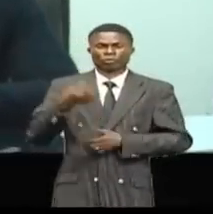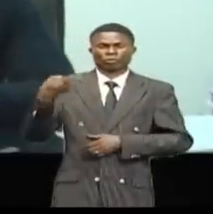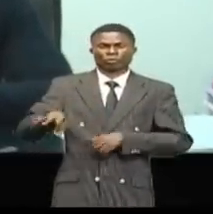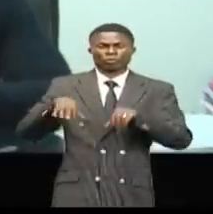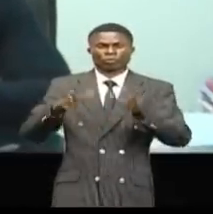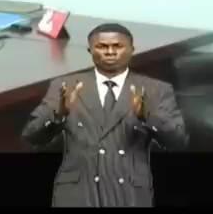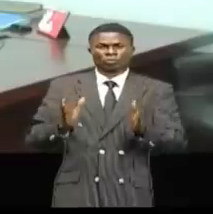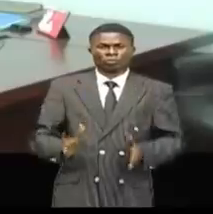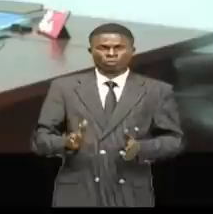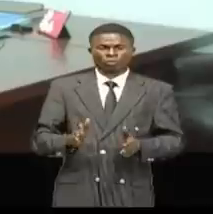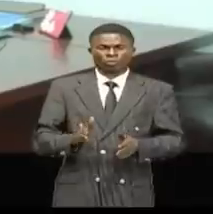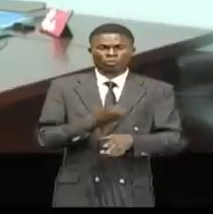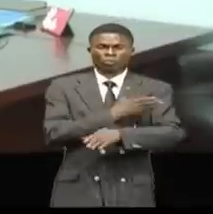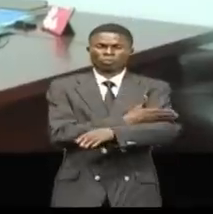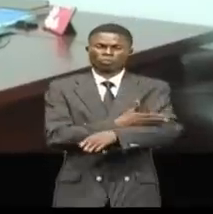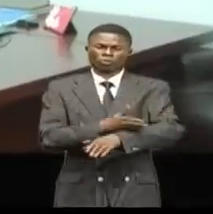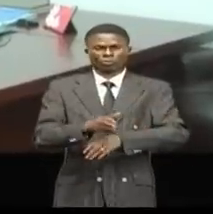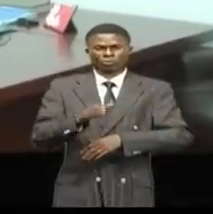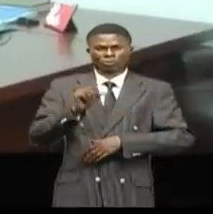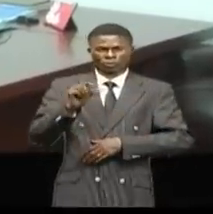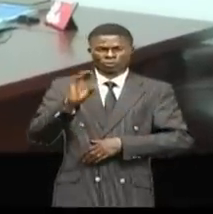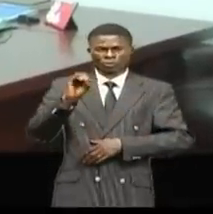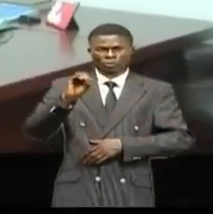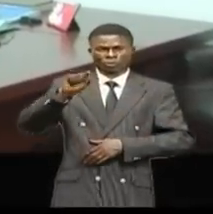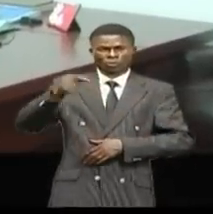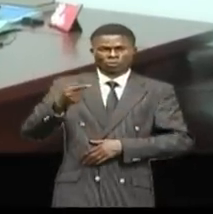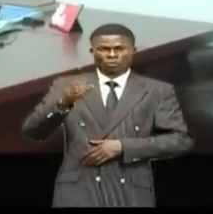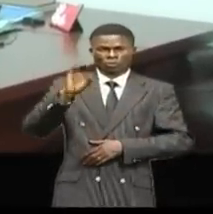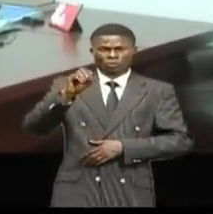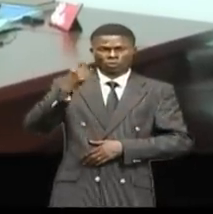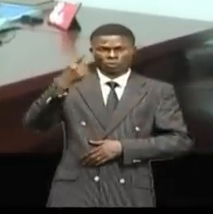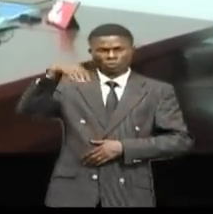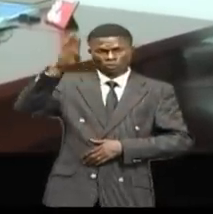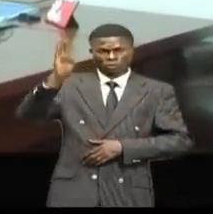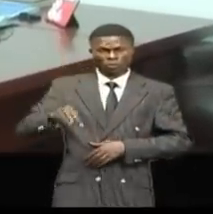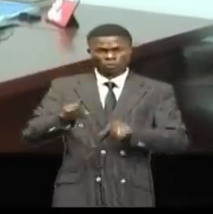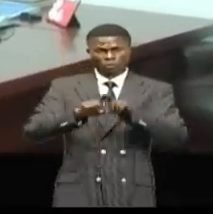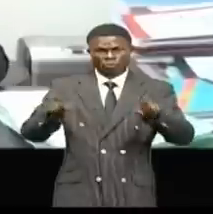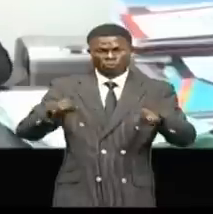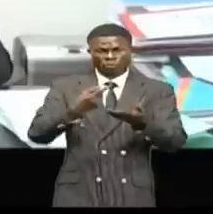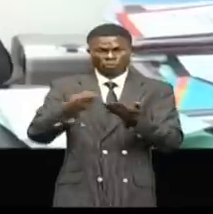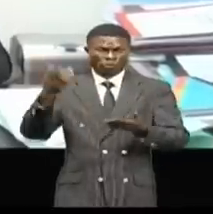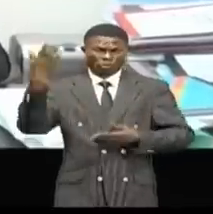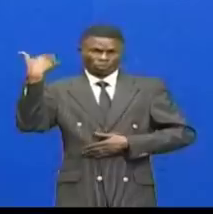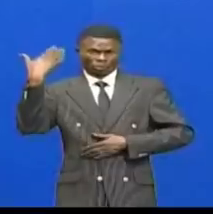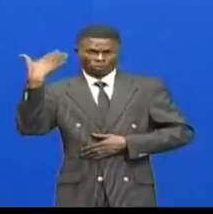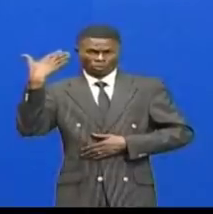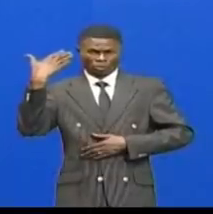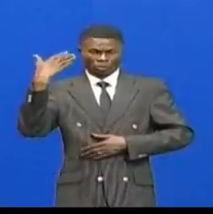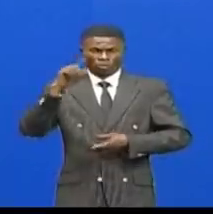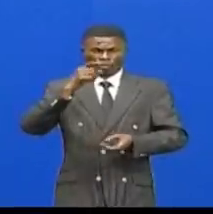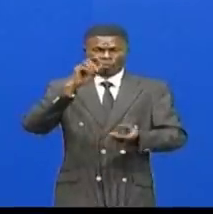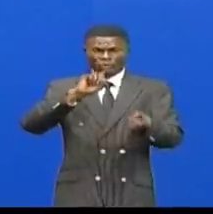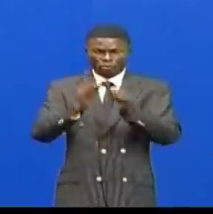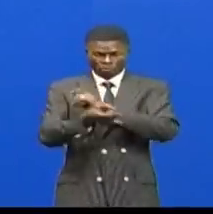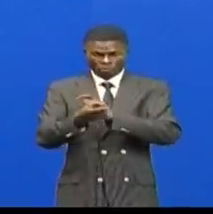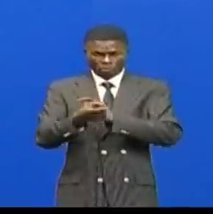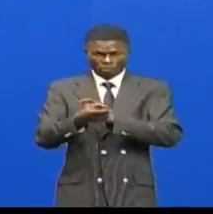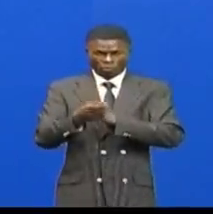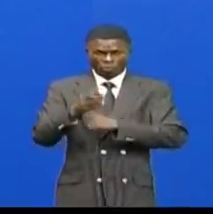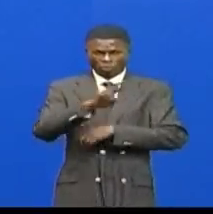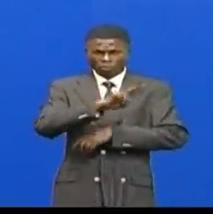s'est légèrement déprécié de 0,01% par rapport à la semaine dernière, s'échangeant à